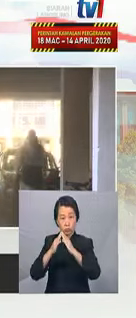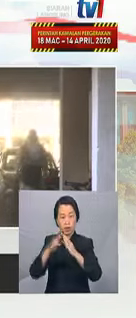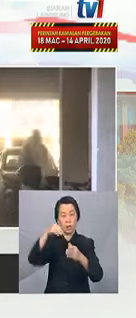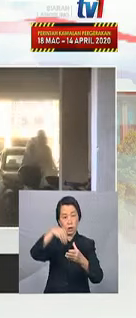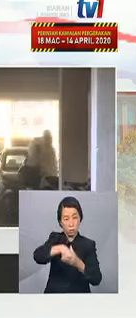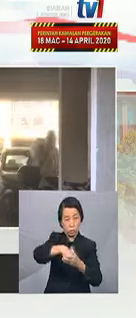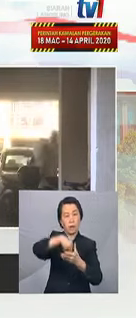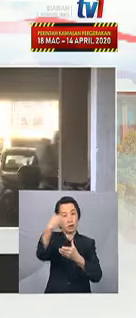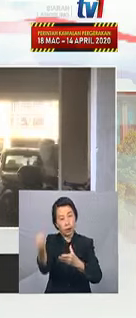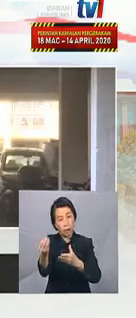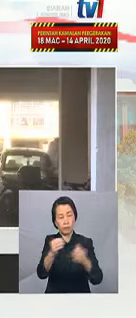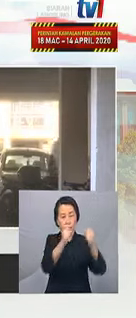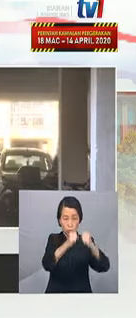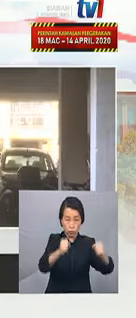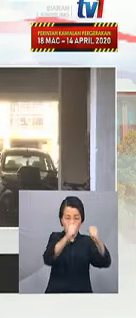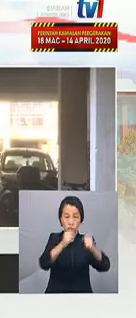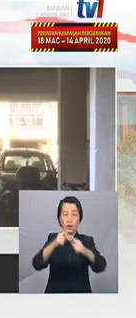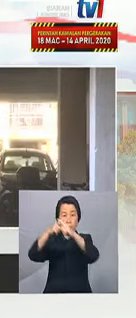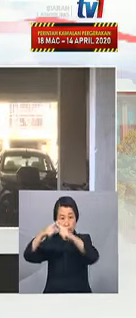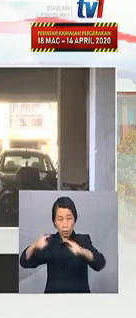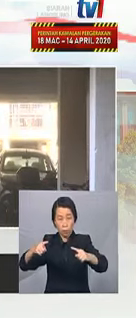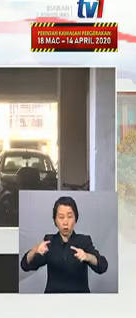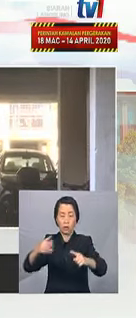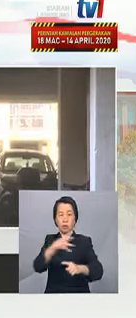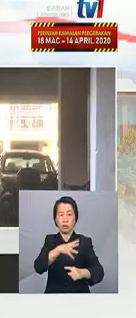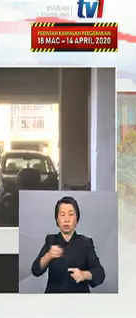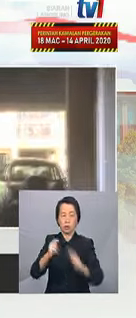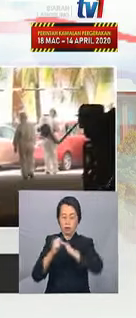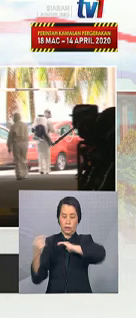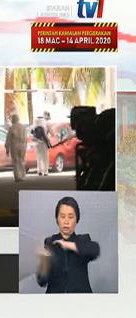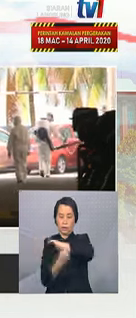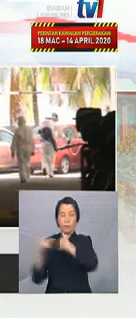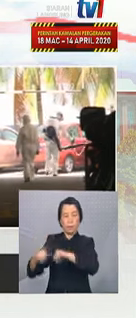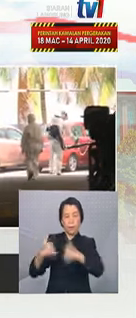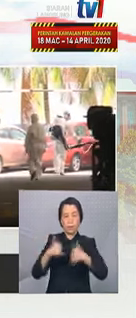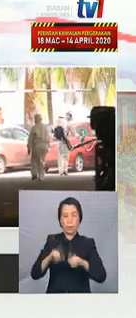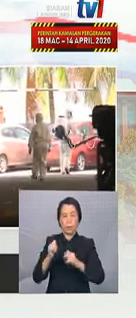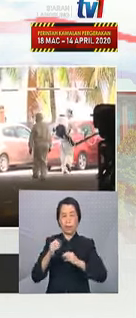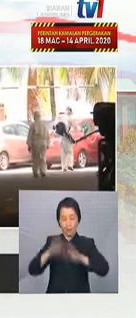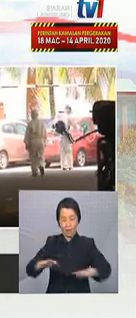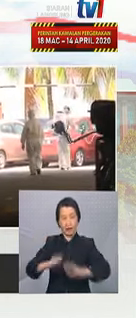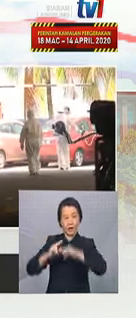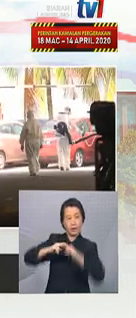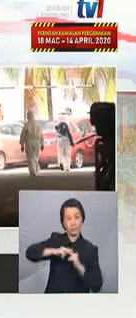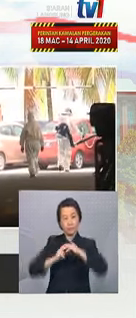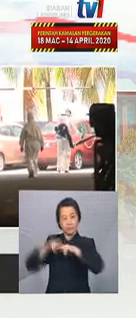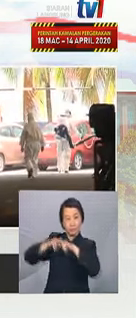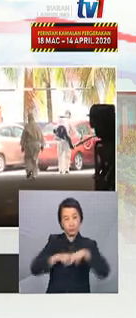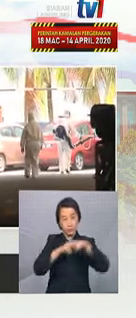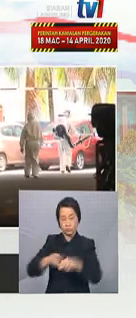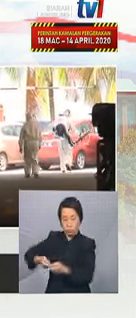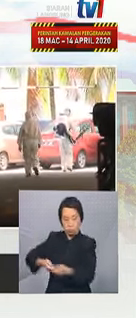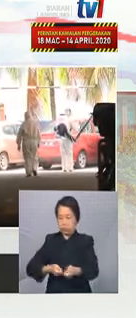dan dalam, surau, dewan serbaguna dan taman permainan di PPR yang